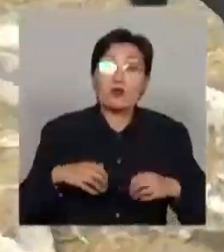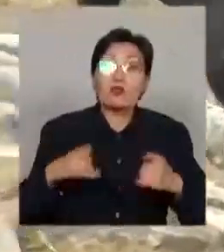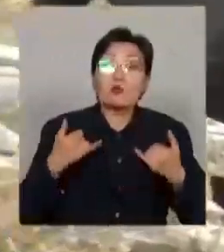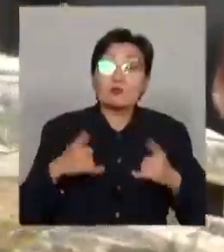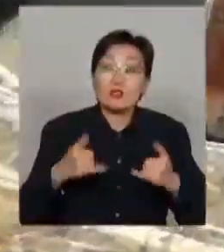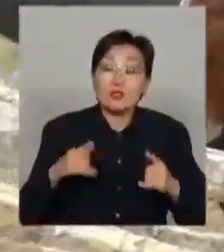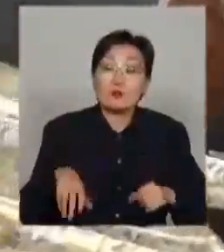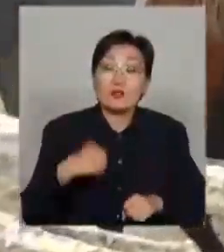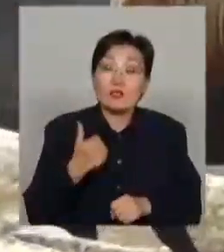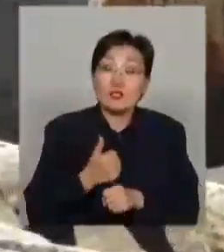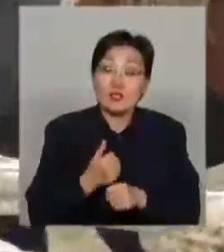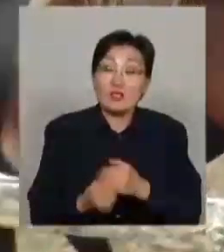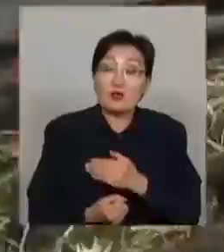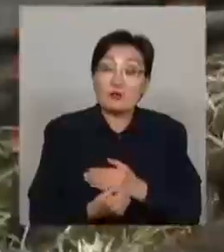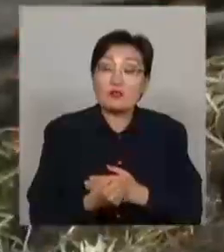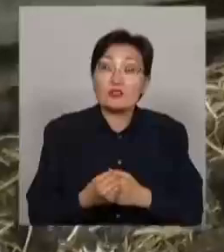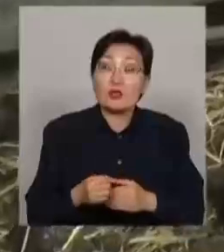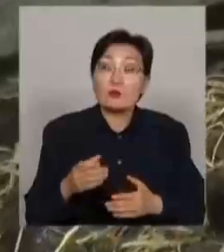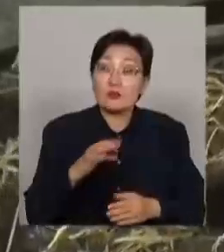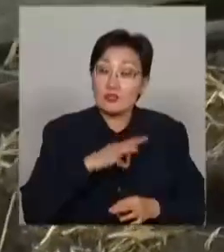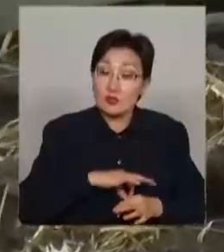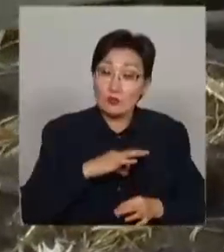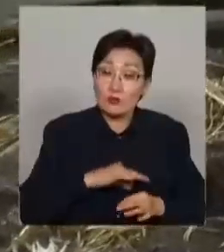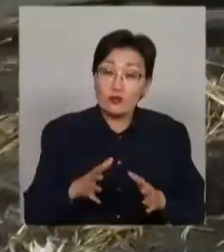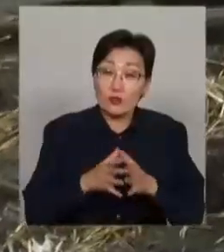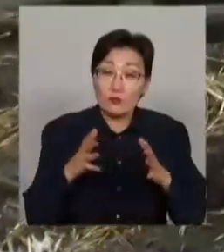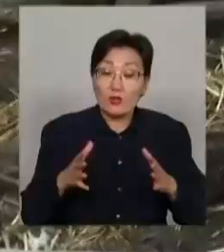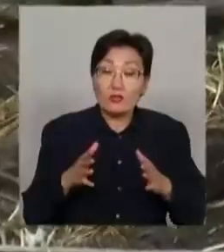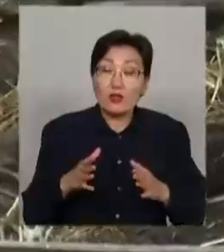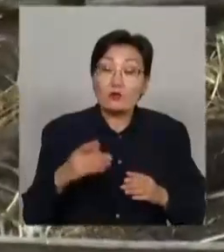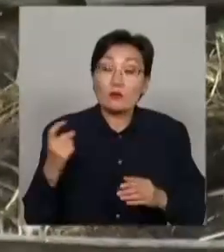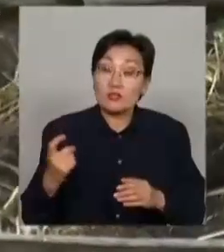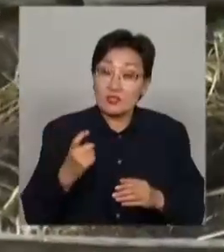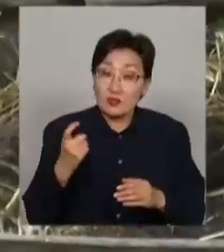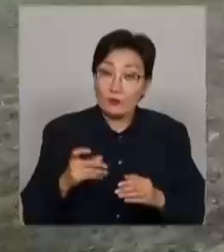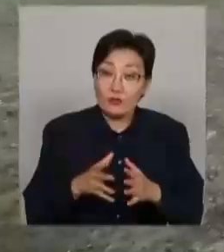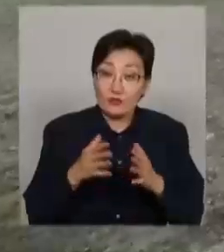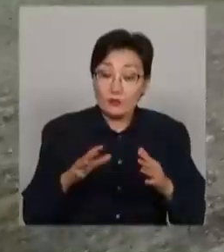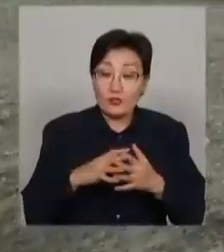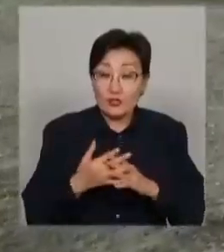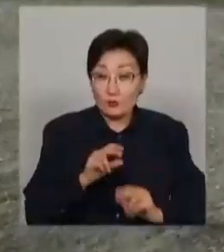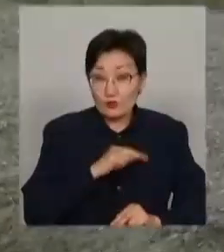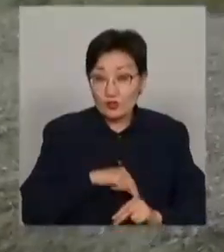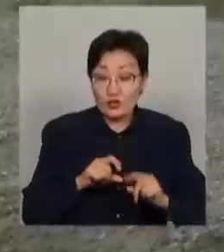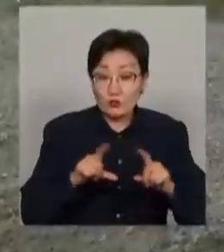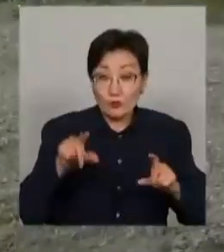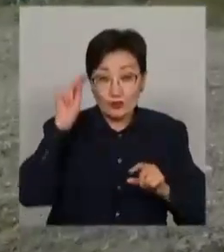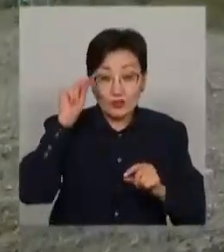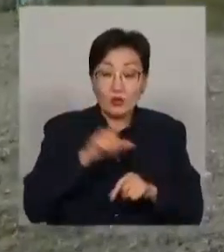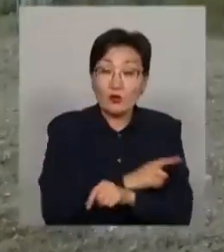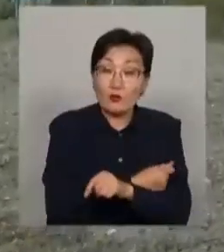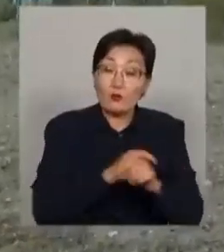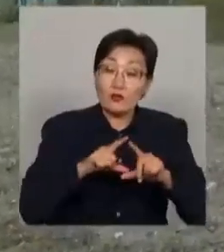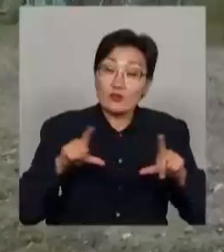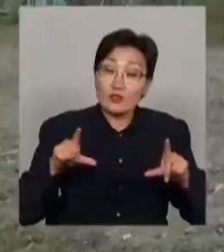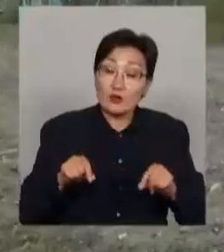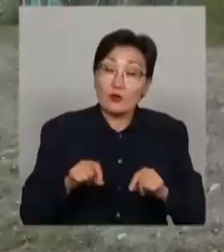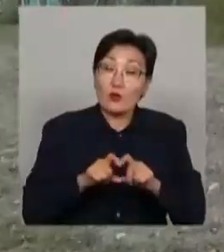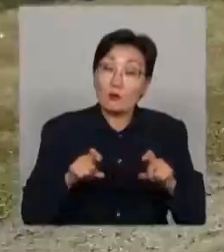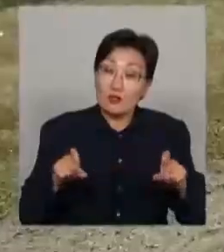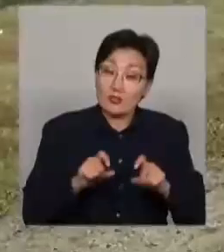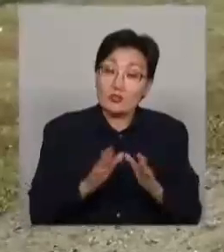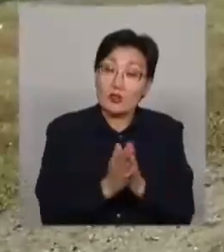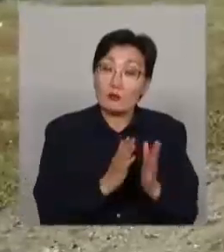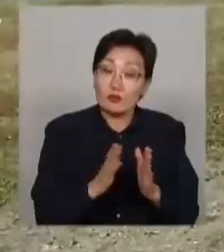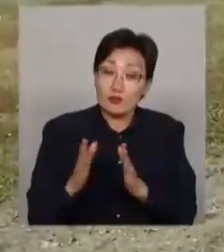основной источник дохода сельчан. У каждого большое подсобное хозяйство. Раньше в деревне работала школа, медпункт, магазин, ферма, библиотека